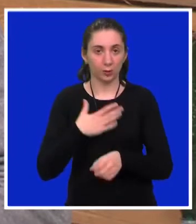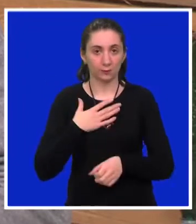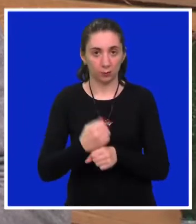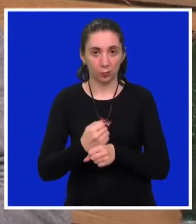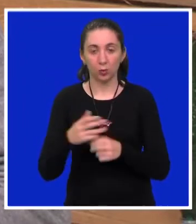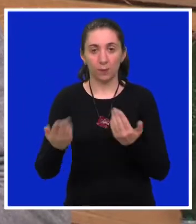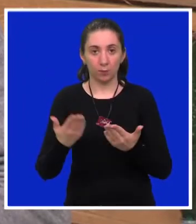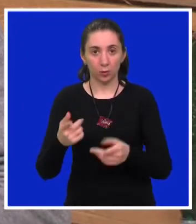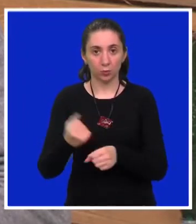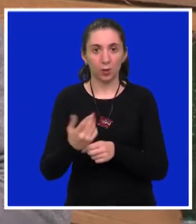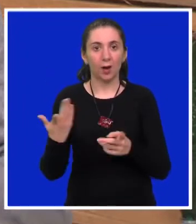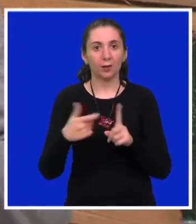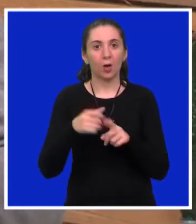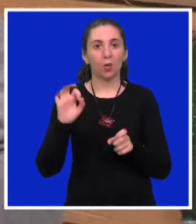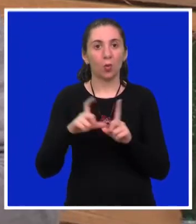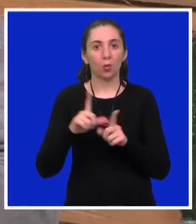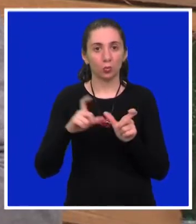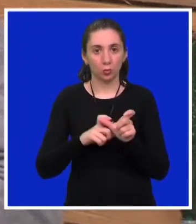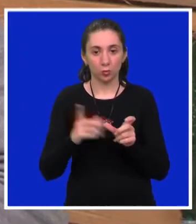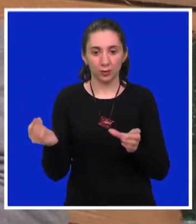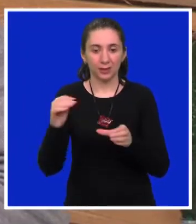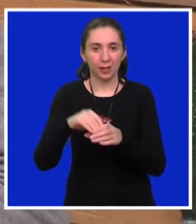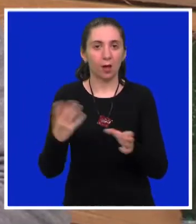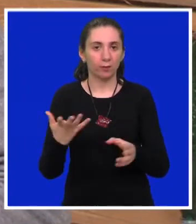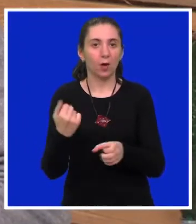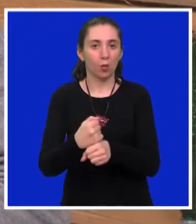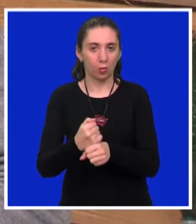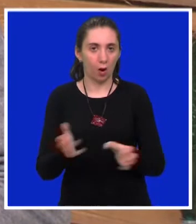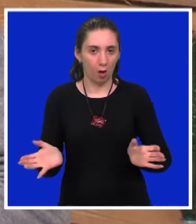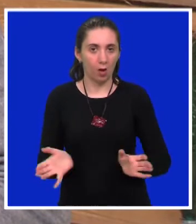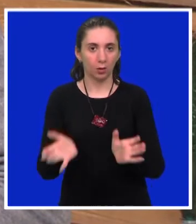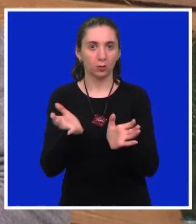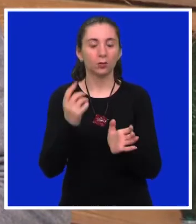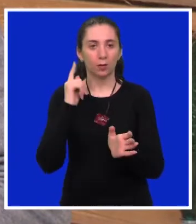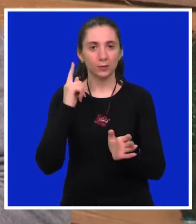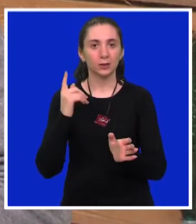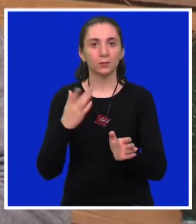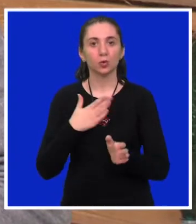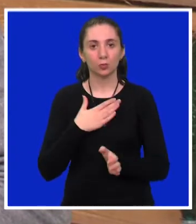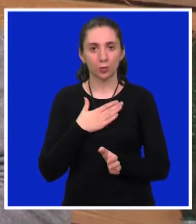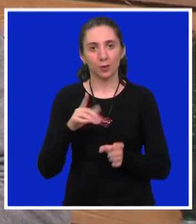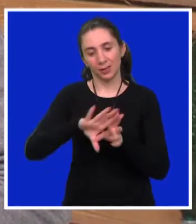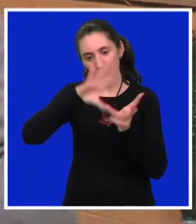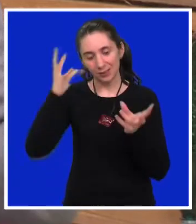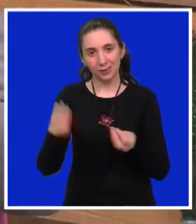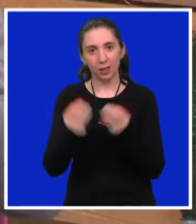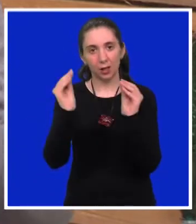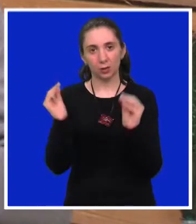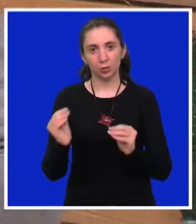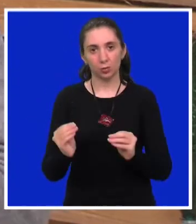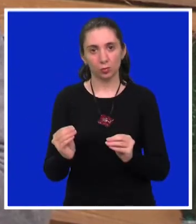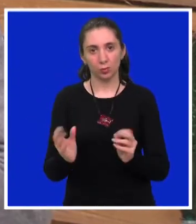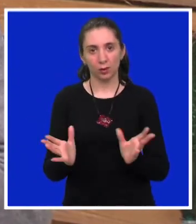radovi. Kad se KODOS na neki način stavi u funkciju, mislim da ćemo onda imati cijeli